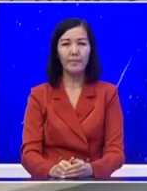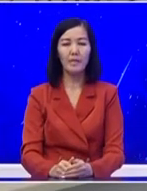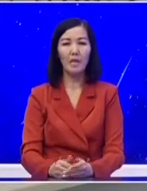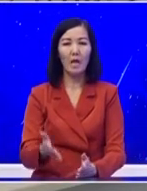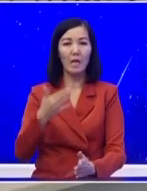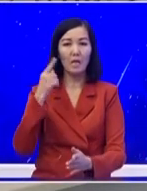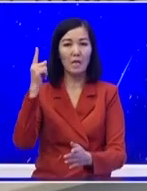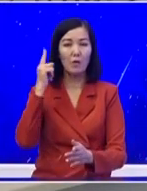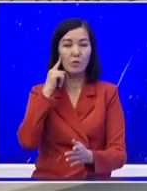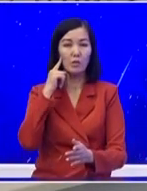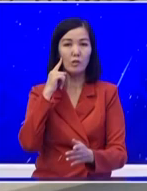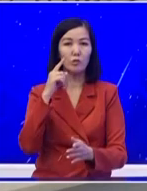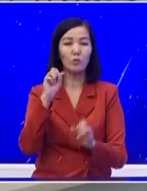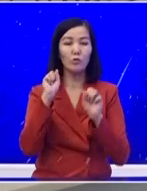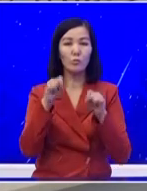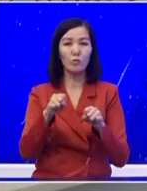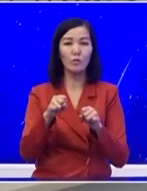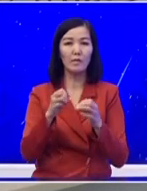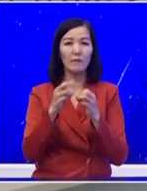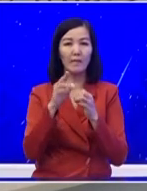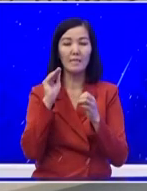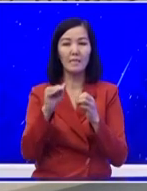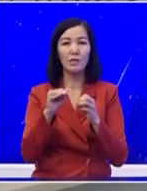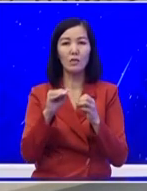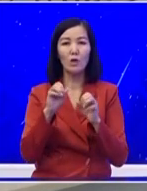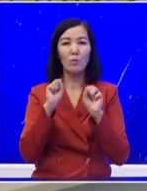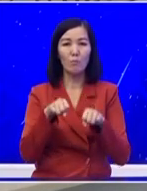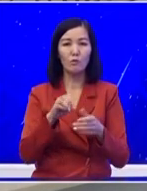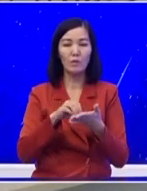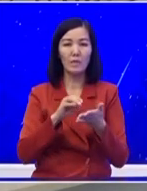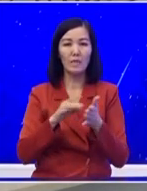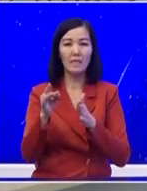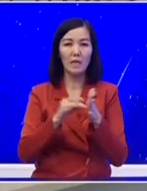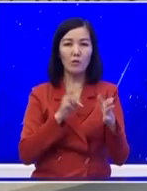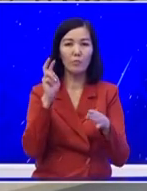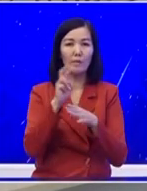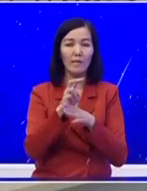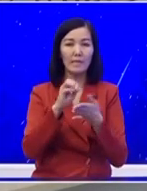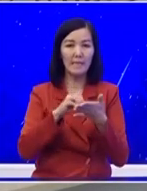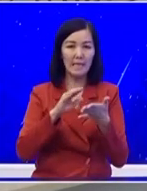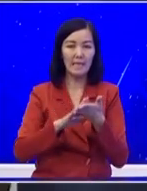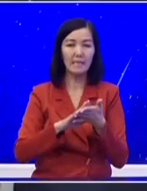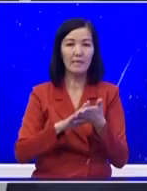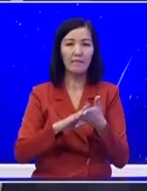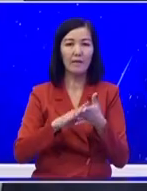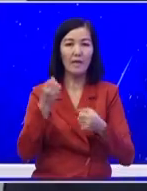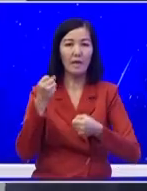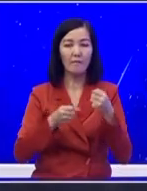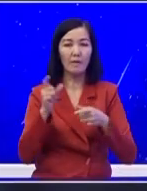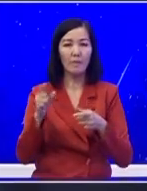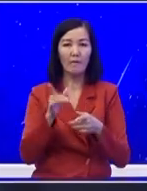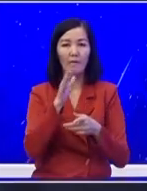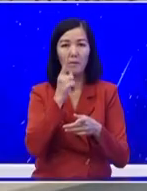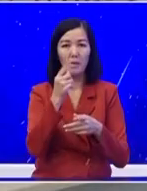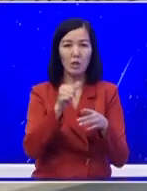Когда я услышал, что можно оформить авто всего за 12 тысяч тенге, я сразу приехал в ЦОН, зарегистрировал автомобиль. Времени это много